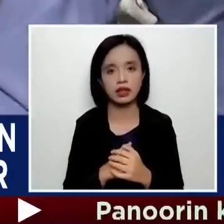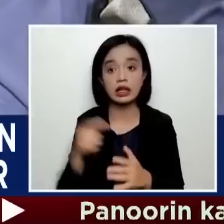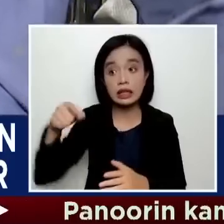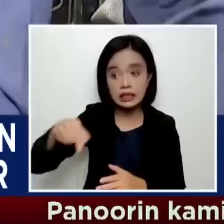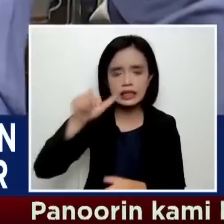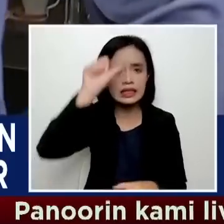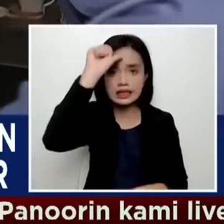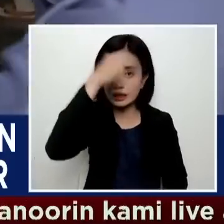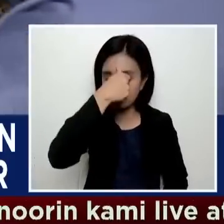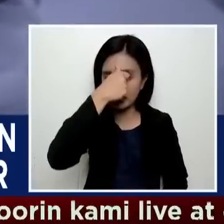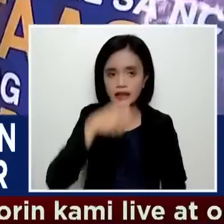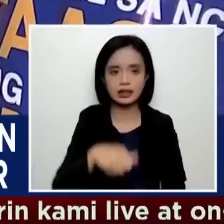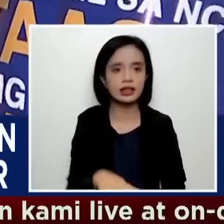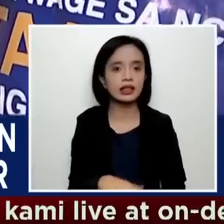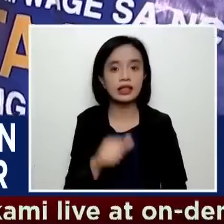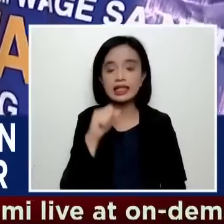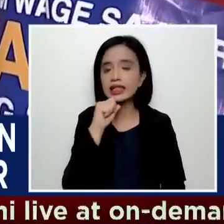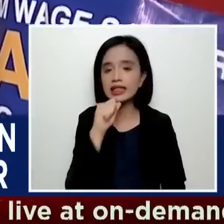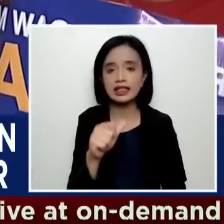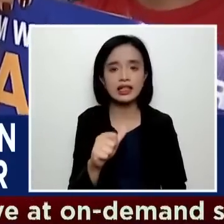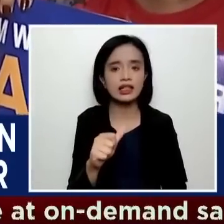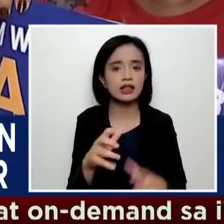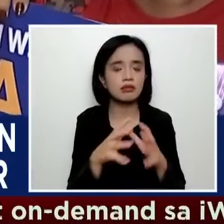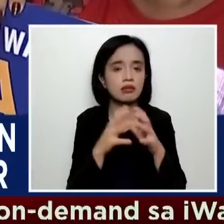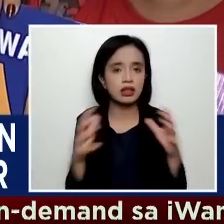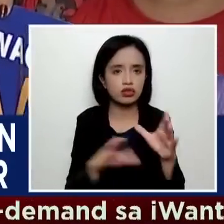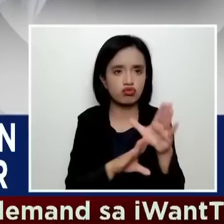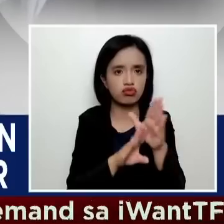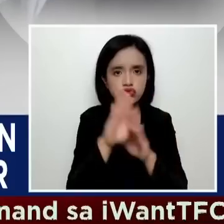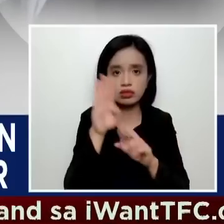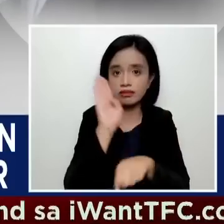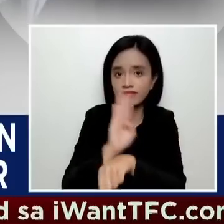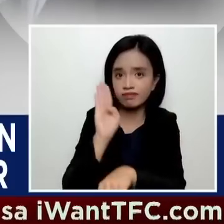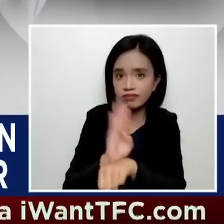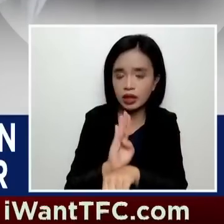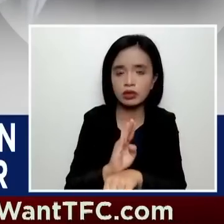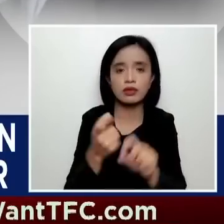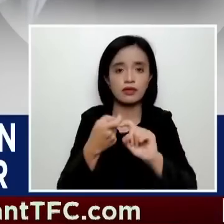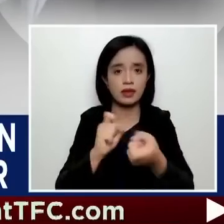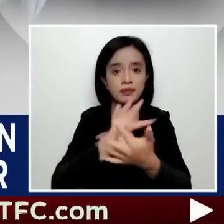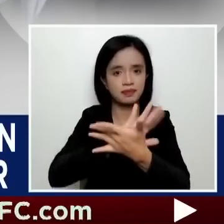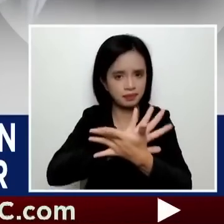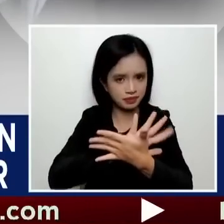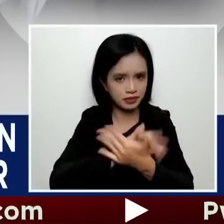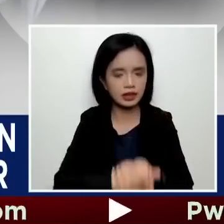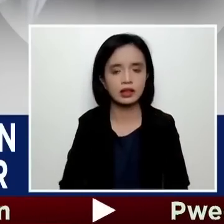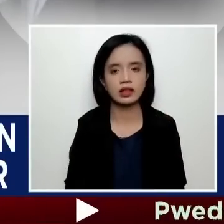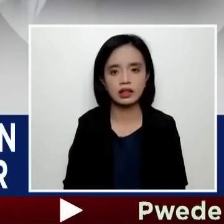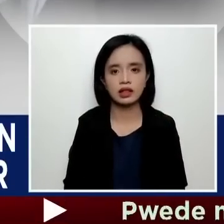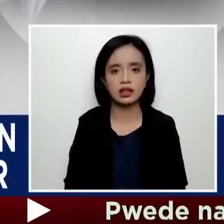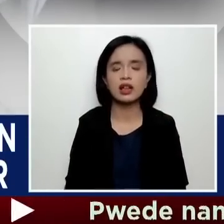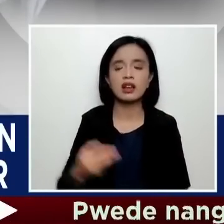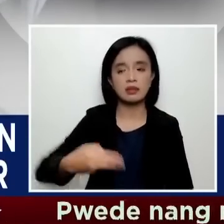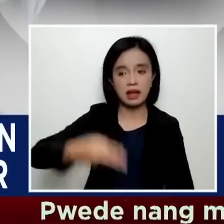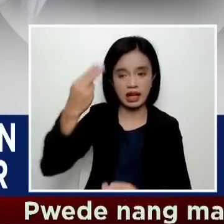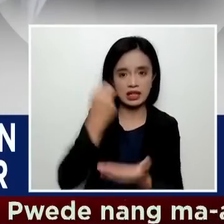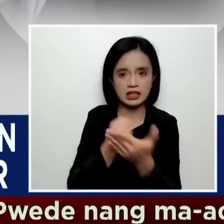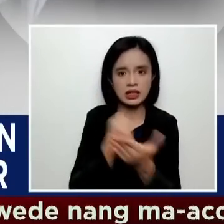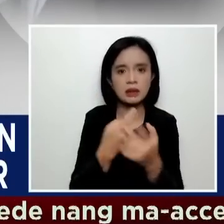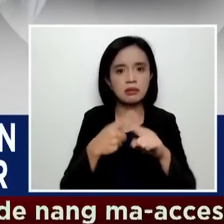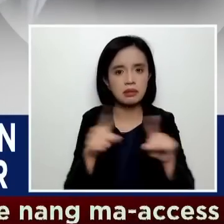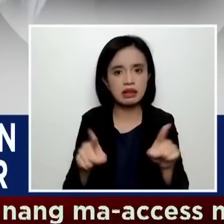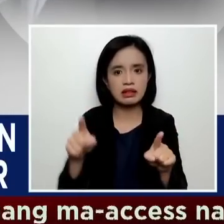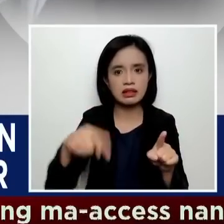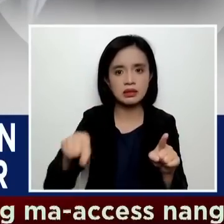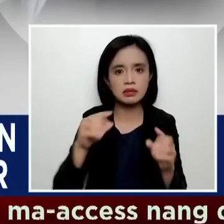hindi patuluyang nakakabangon ang mga negosyo sa pandemya. Mas mataas ang sweldo natin pero mas mataas ang presyo ng